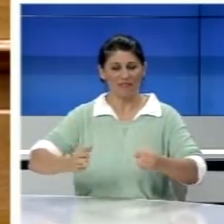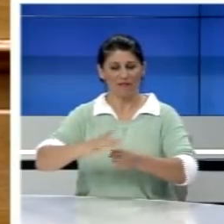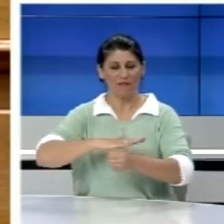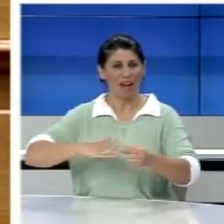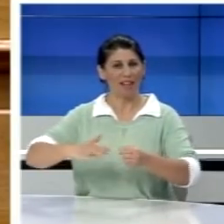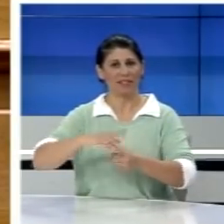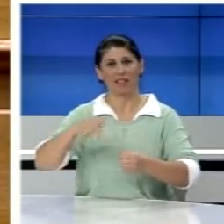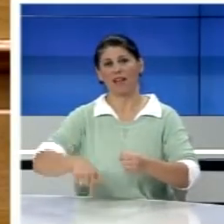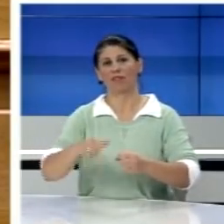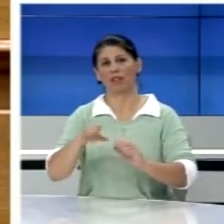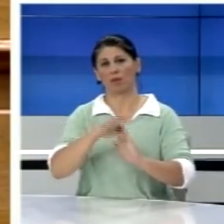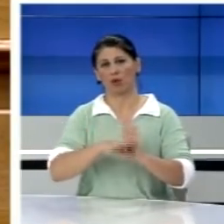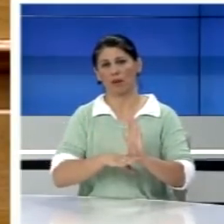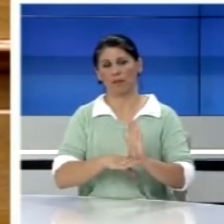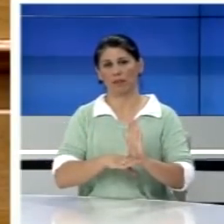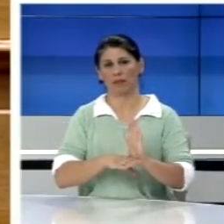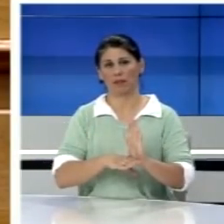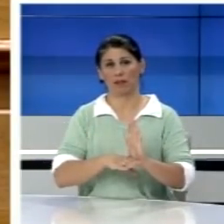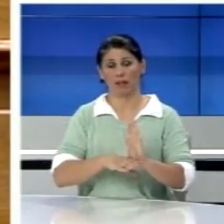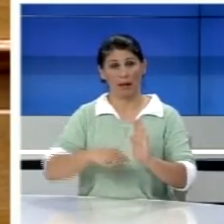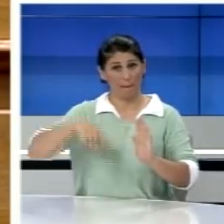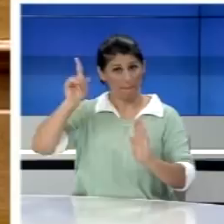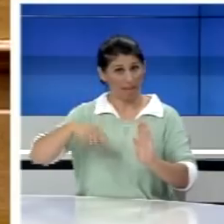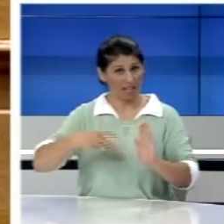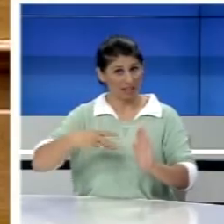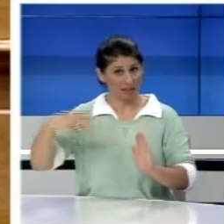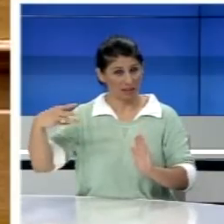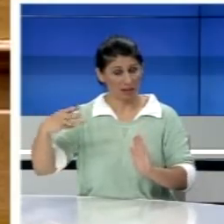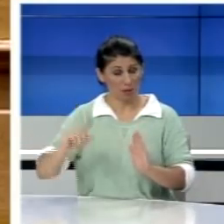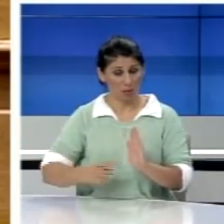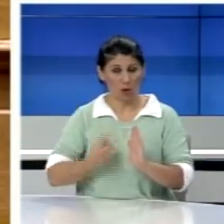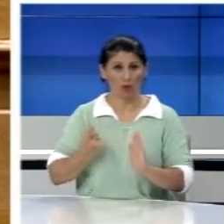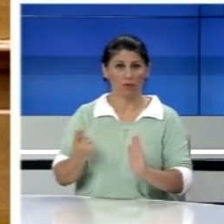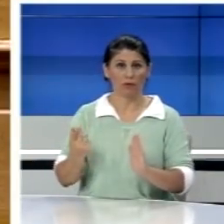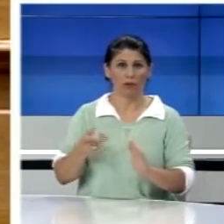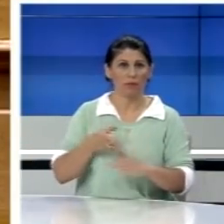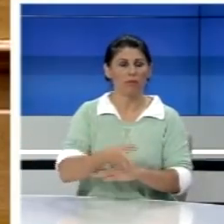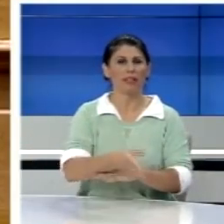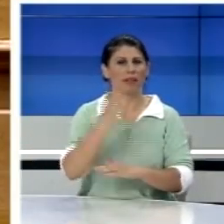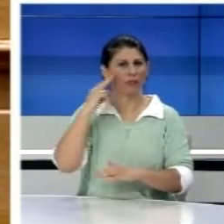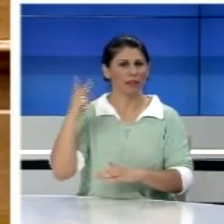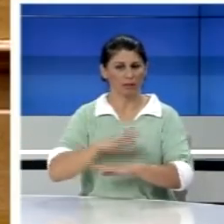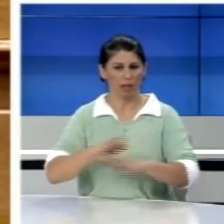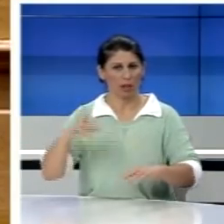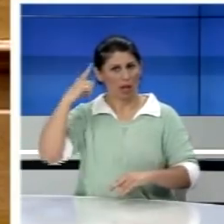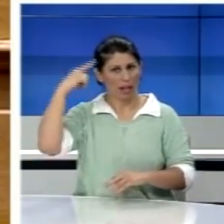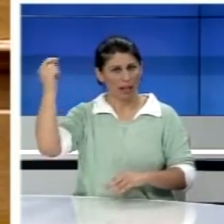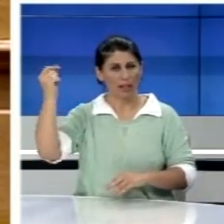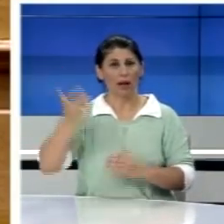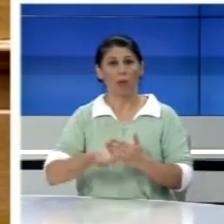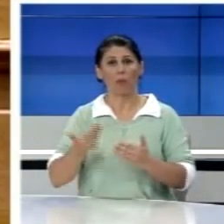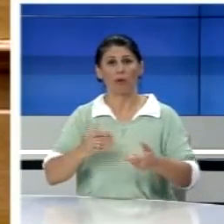τέτοια προγράμματα. Επί των ημερών του μπήκαν για πρώτη φορά φοιτητές που μόλις αποφύτησαν από το Λύκειο